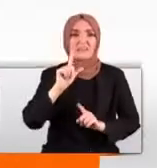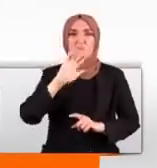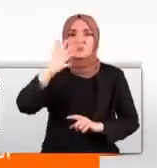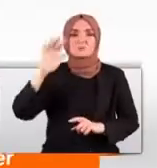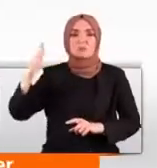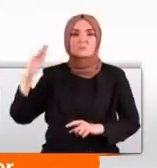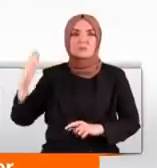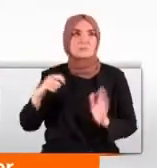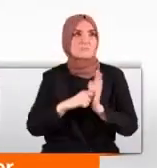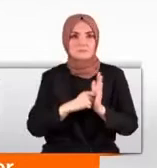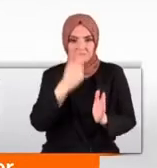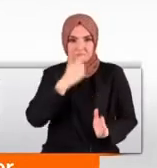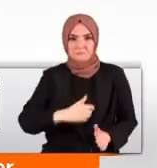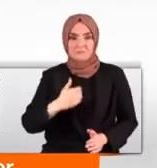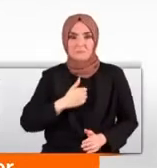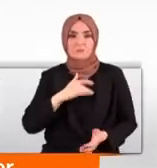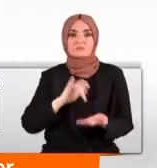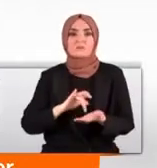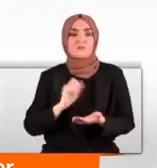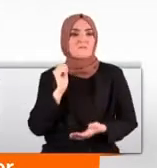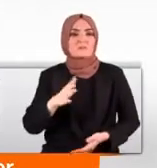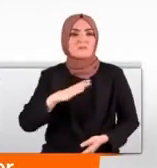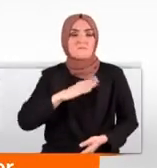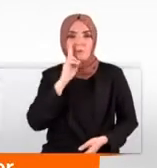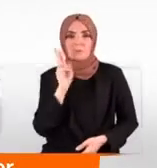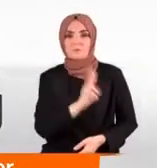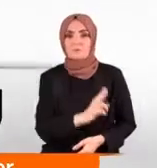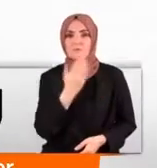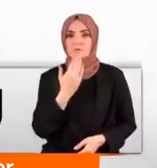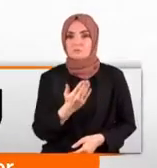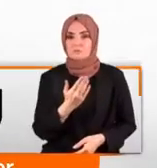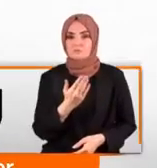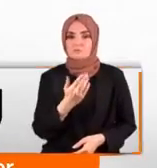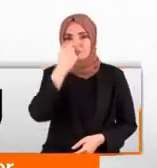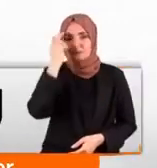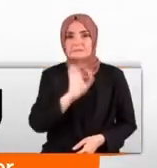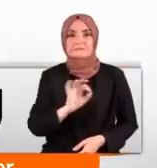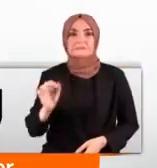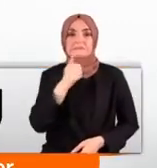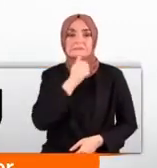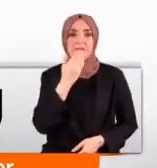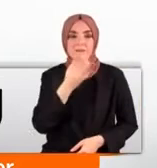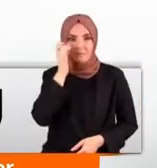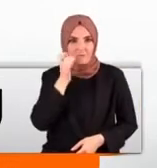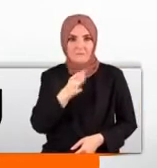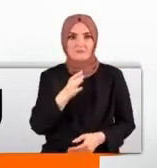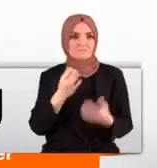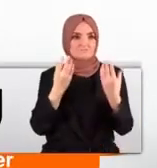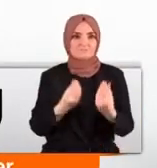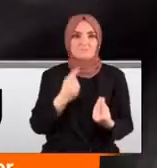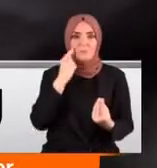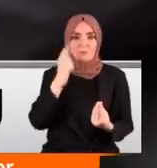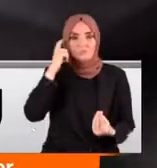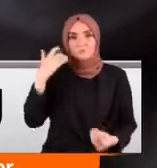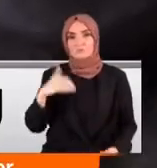gördük. Hırsız Ustabaş'ın kimliğiyle sayısız trafik cezasına imza atmıştı. Talihsiz adam durumu fark ettiğinde neye uğradığını